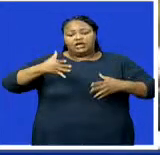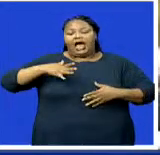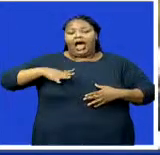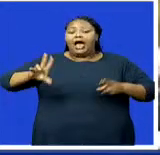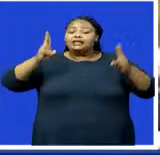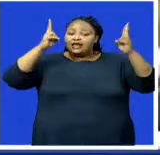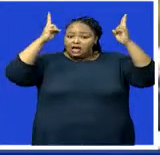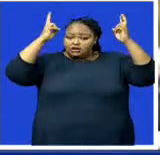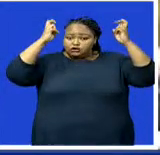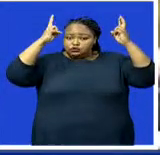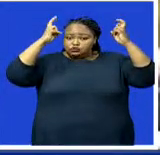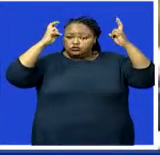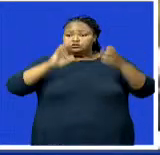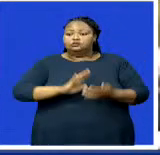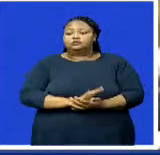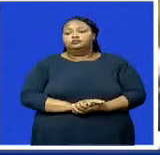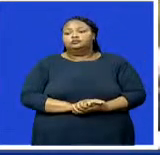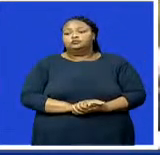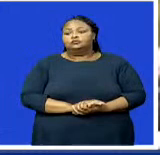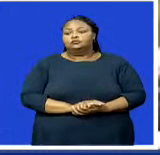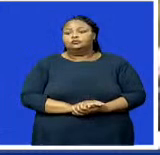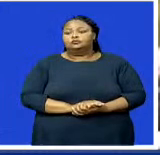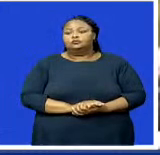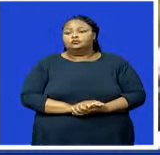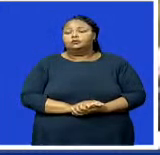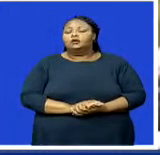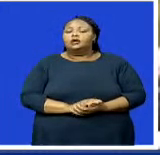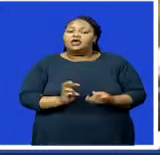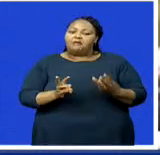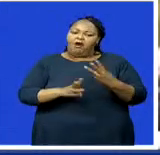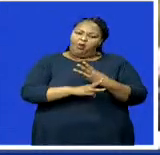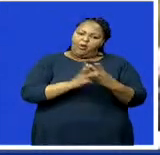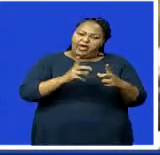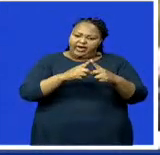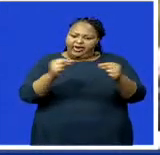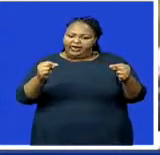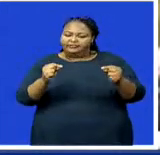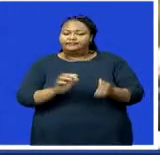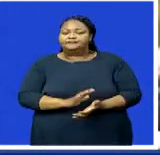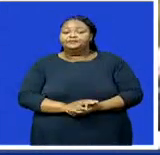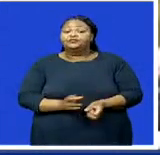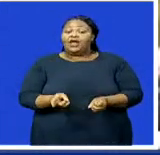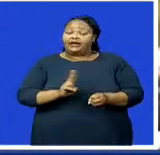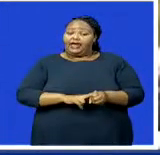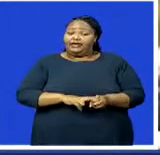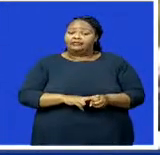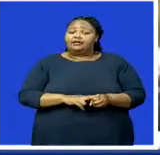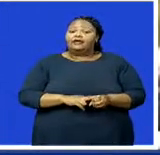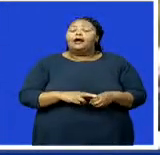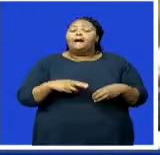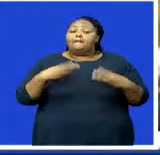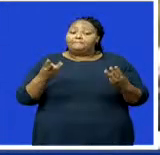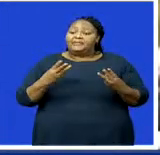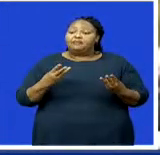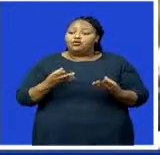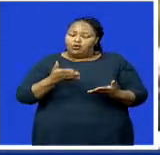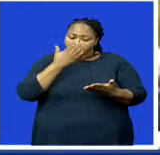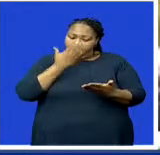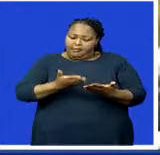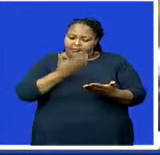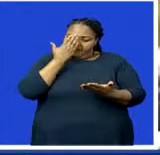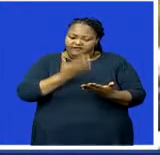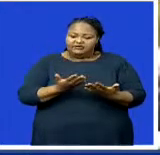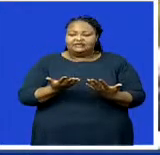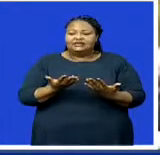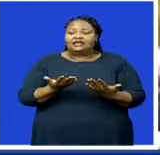lesingathi ngema weekends noma sikhone nekuthi emaswati afunde online. Kulama go